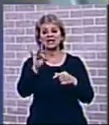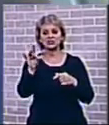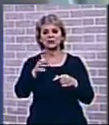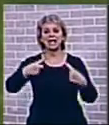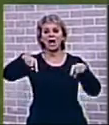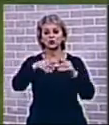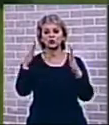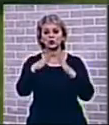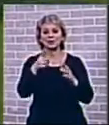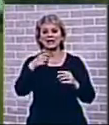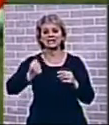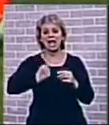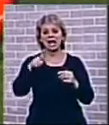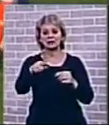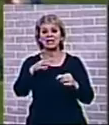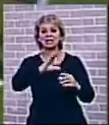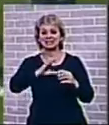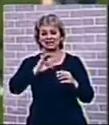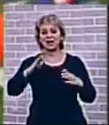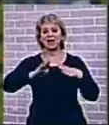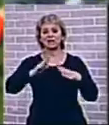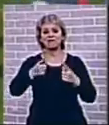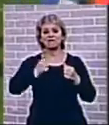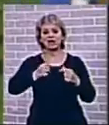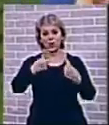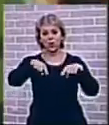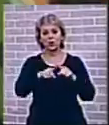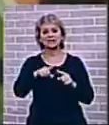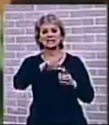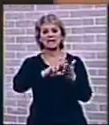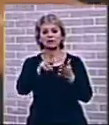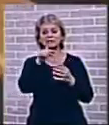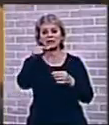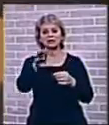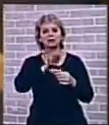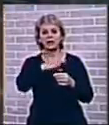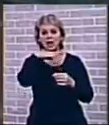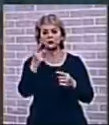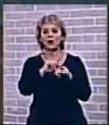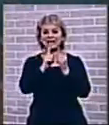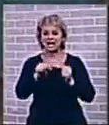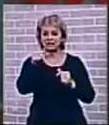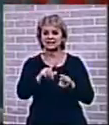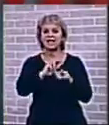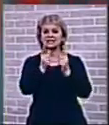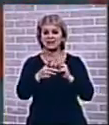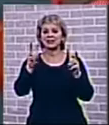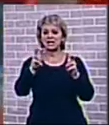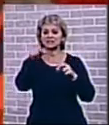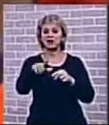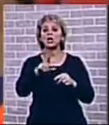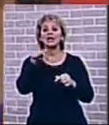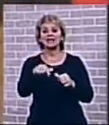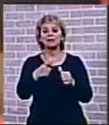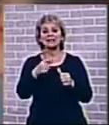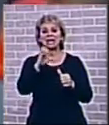Ростовский окружной дом Красной армии Северокавказского военного округа. За 80 лет было много реорганизаций, смен названия, но